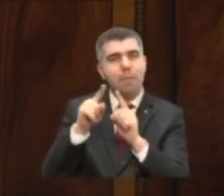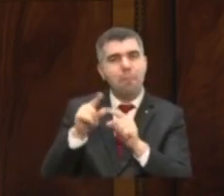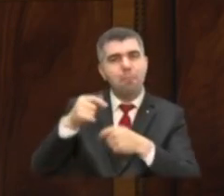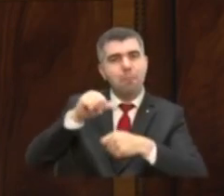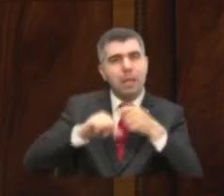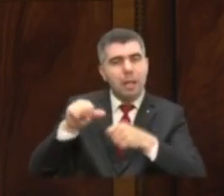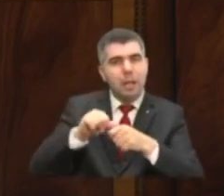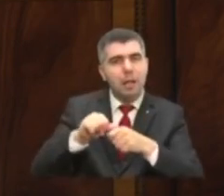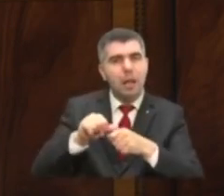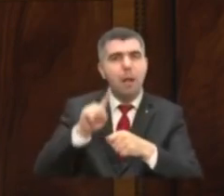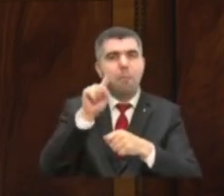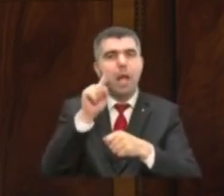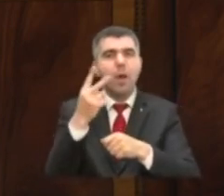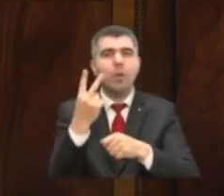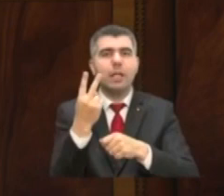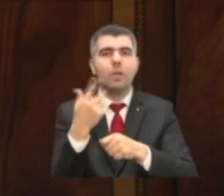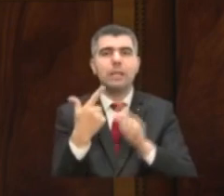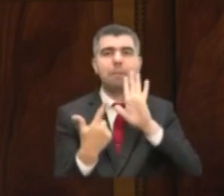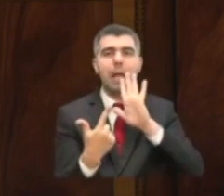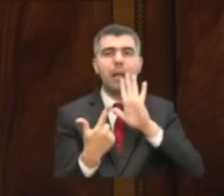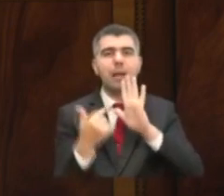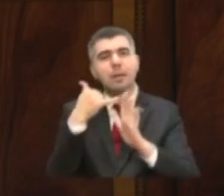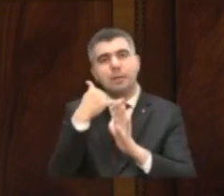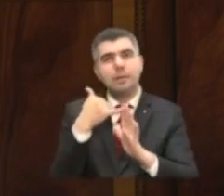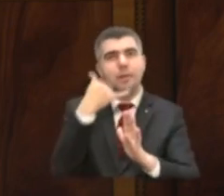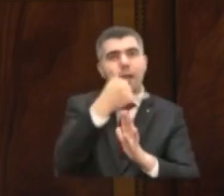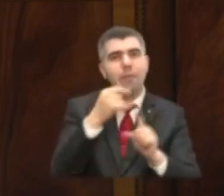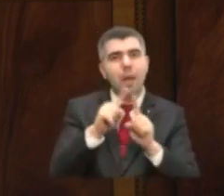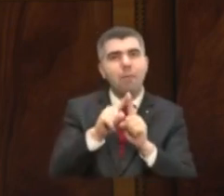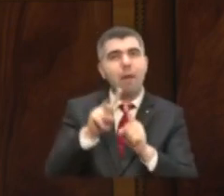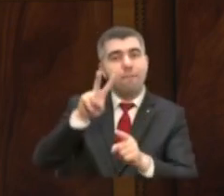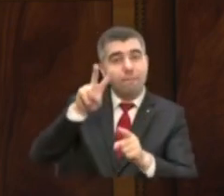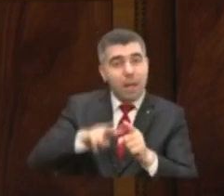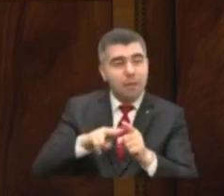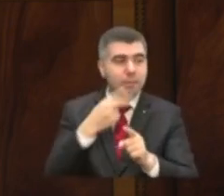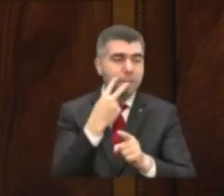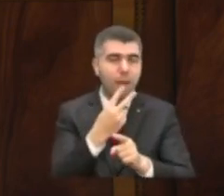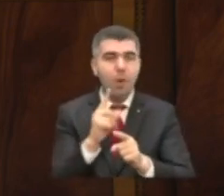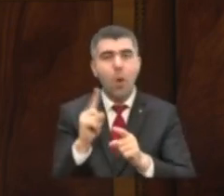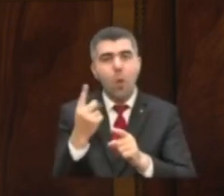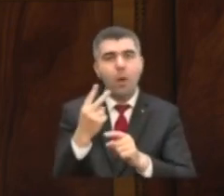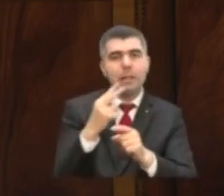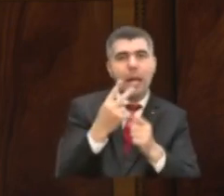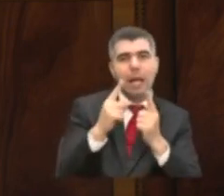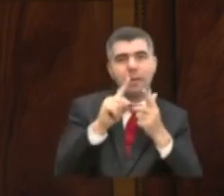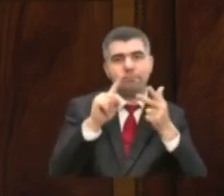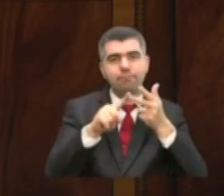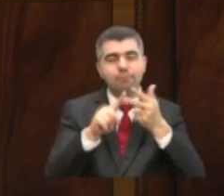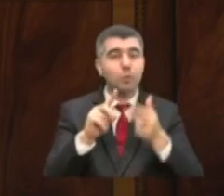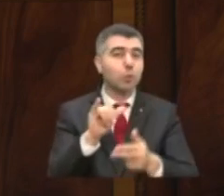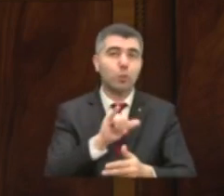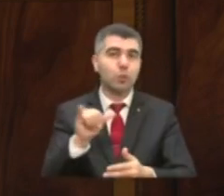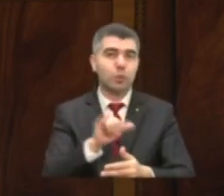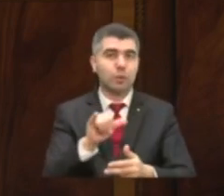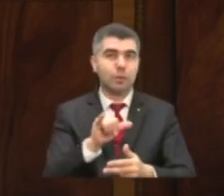ل 172 باش نتأكدوا بأن الساعة الحقيقية هنا هي فيهم، واش الأولى ولا الثانية. بالله عليك